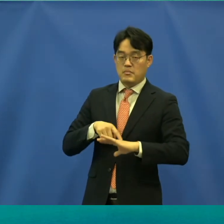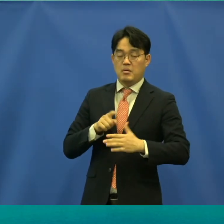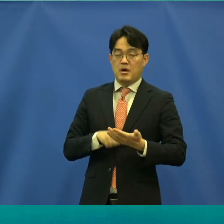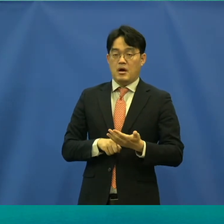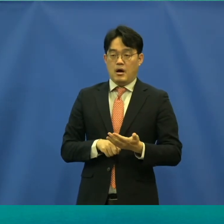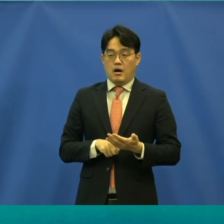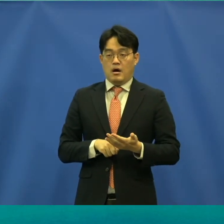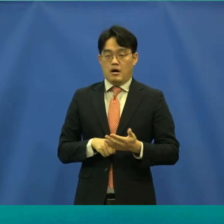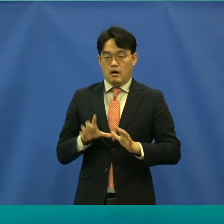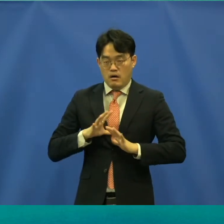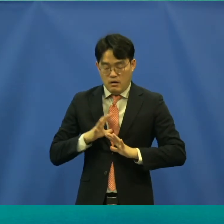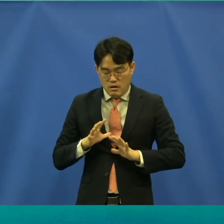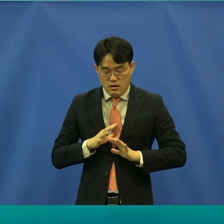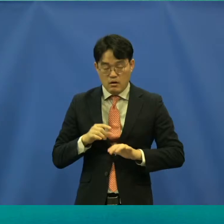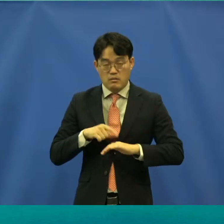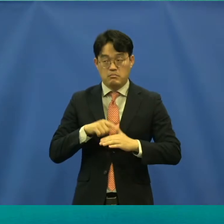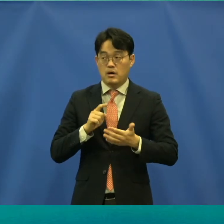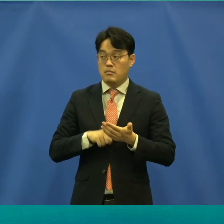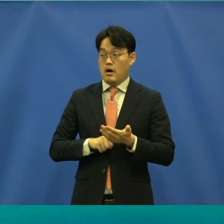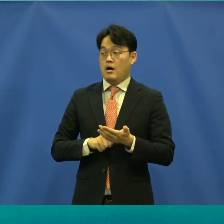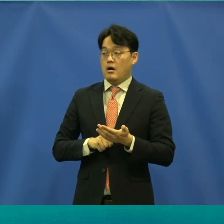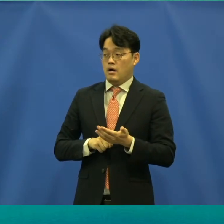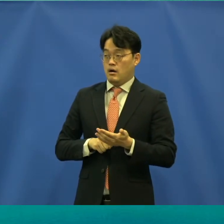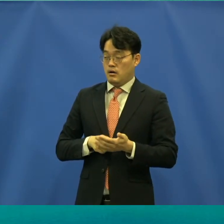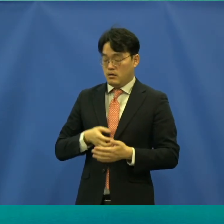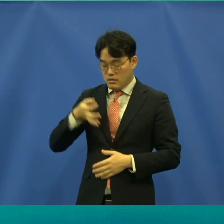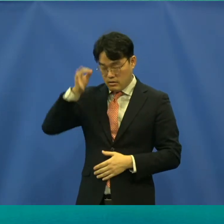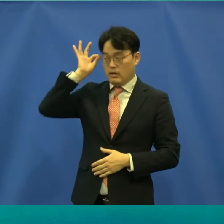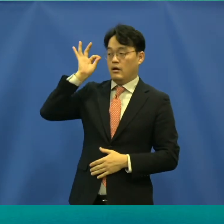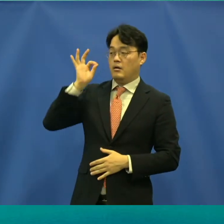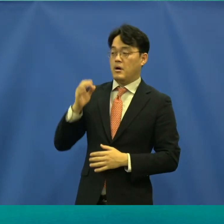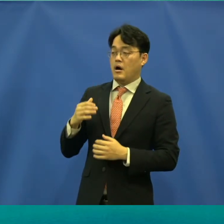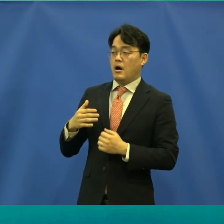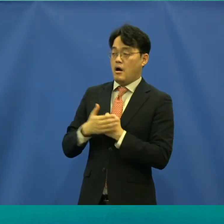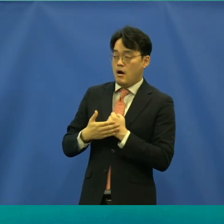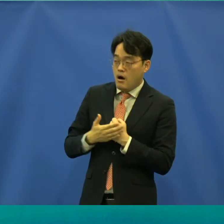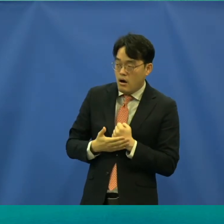임한 말씀을 외면할 수가 없는 것입니다.